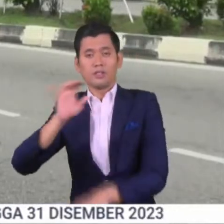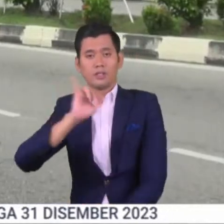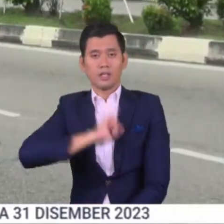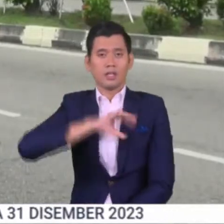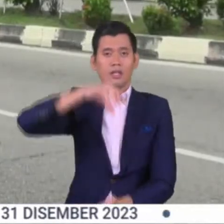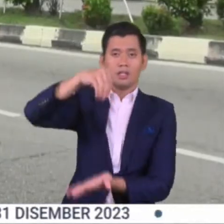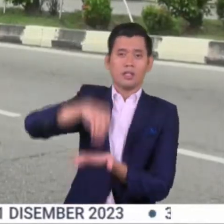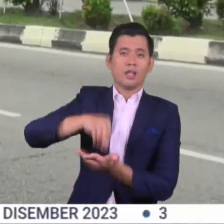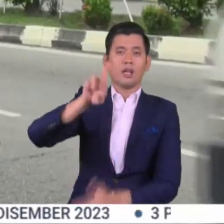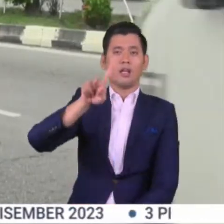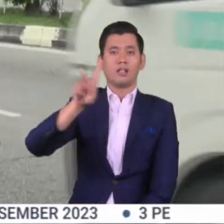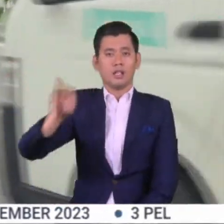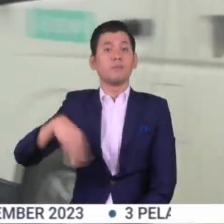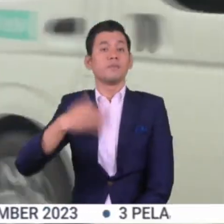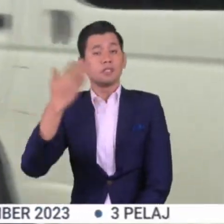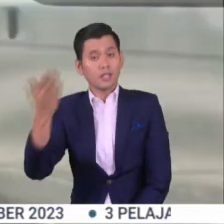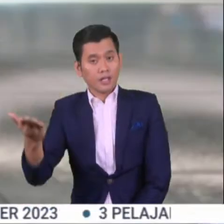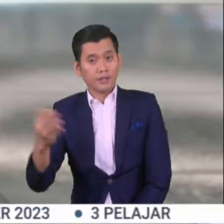Puri, Kota Media. Silakan.